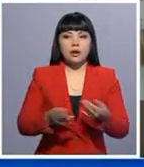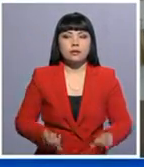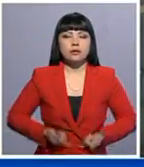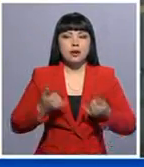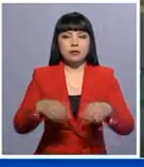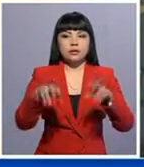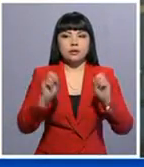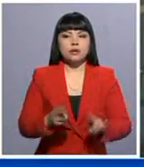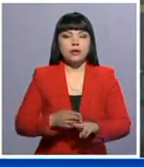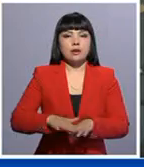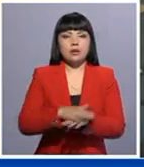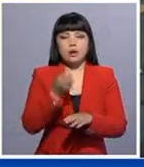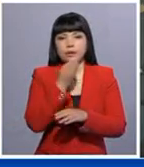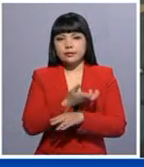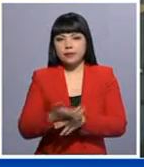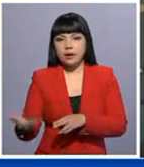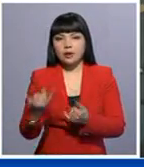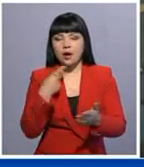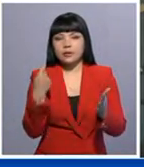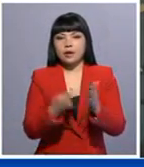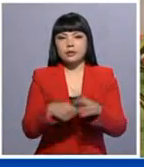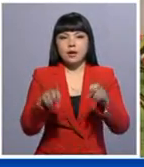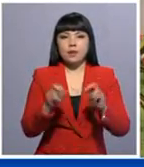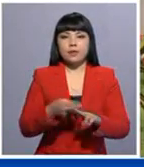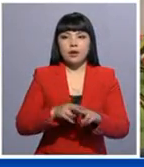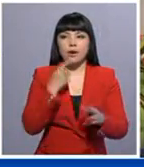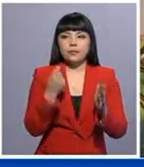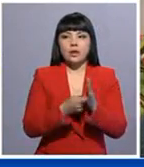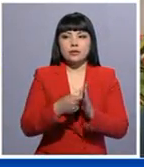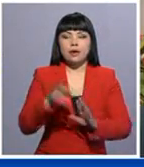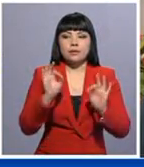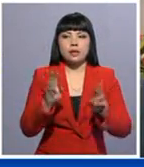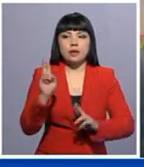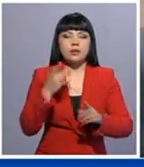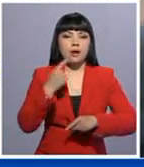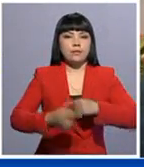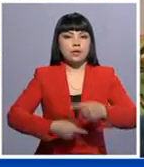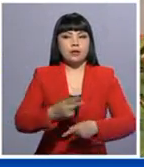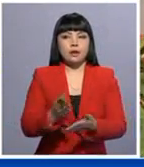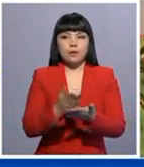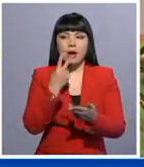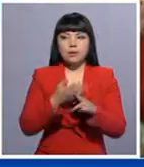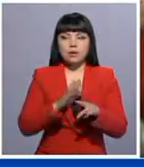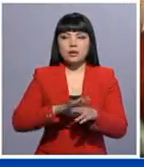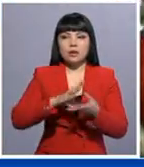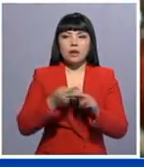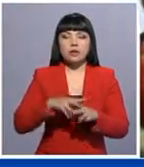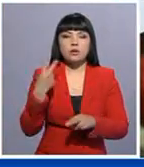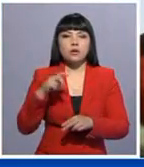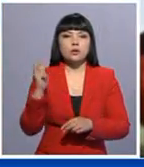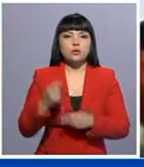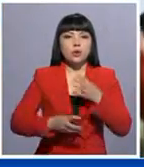тігілген әскери қостарда дастархан жайылып, оларға дәстүрлі сарбаз ботқасы берілді. Сондай-ақ саябаққа келгендер сонау екінші дүниежүзілік